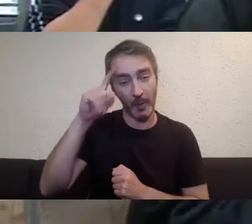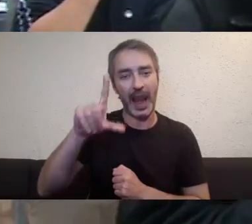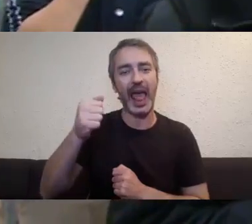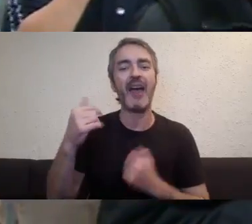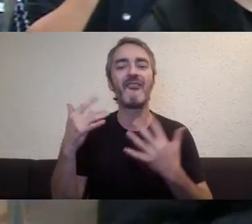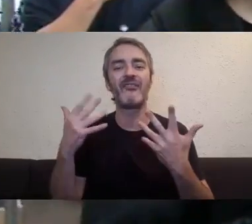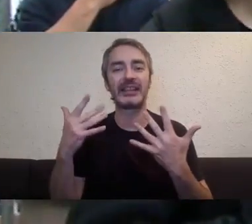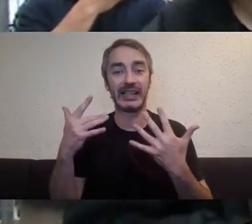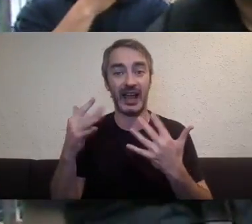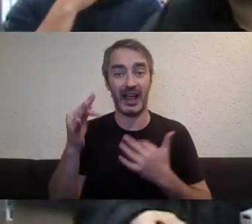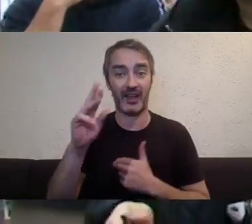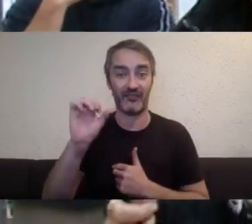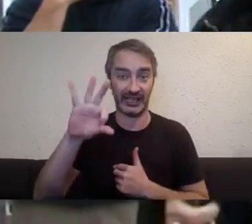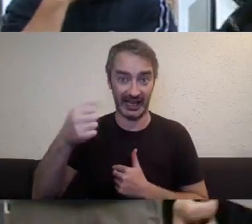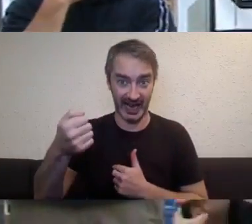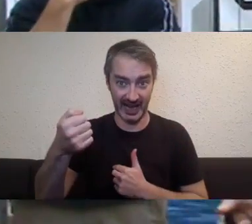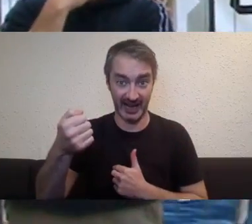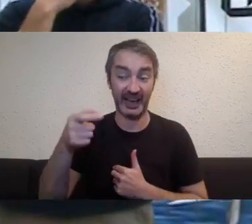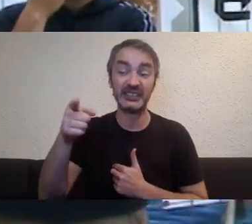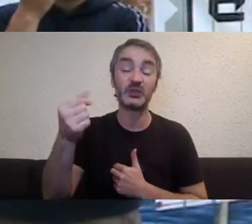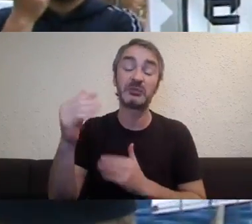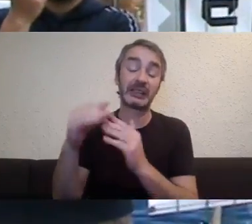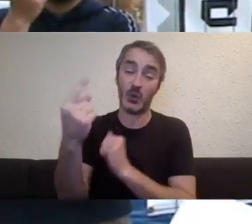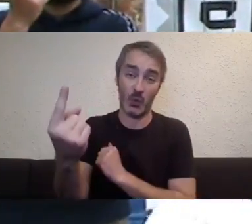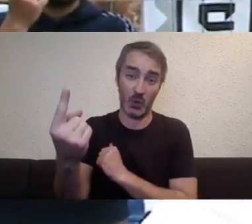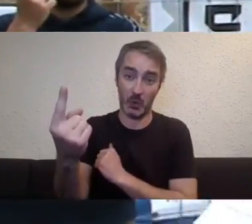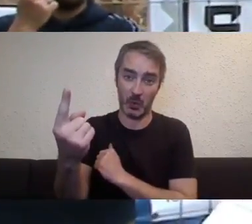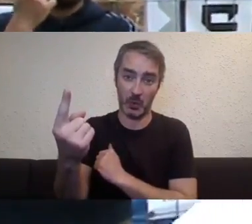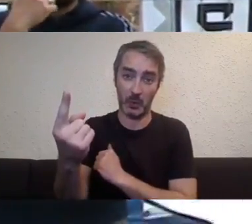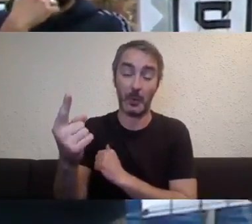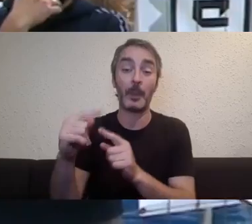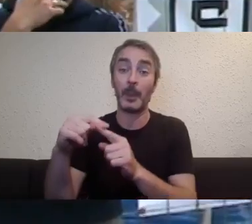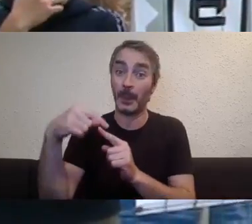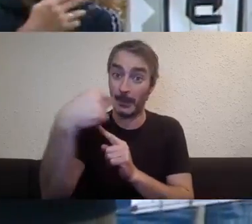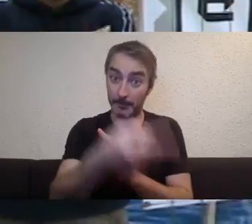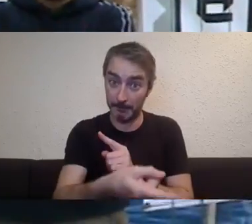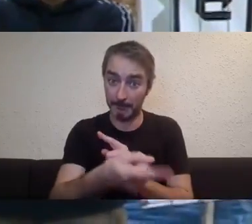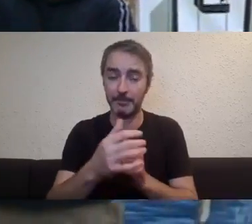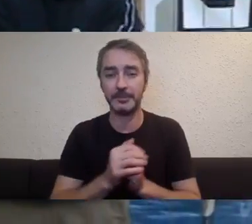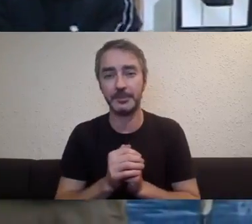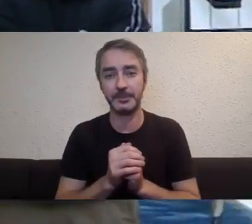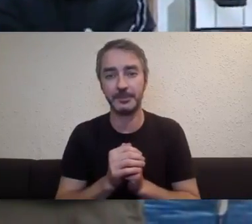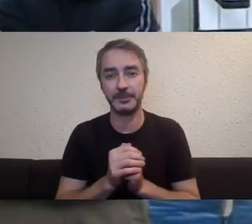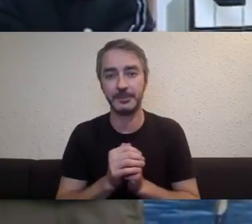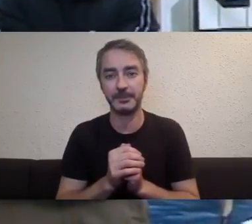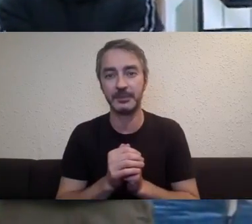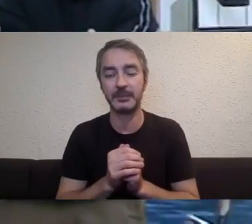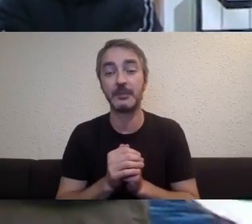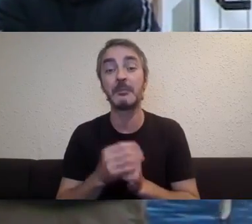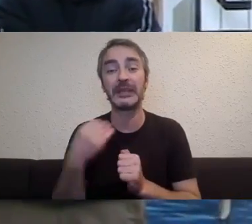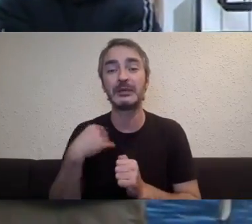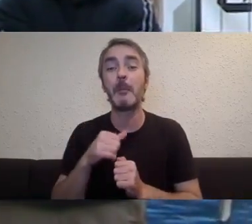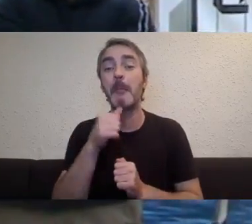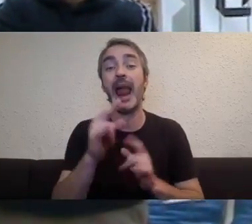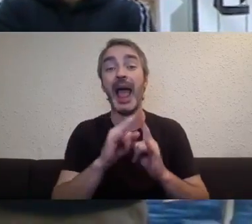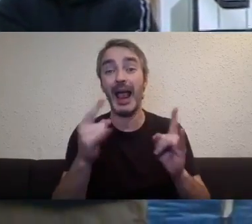Fresca, que és una casa que queda a l'altre costat, que en principi només és una vivenda. Després, el cas